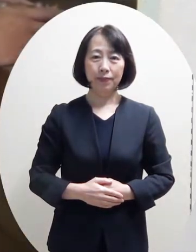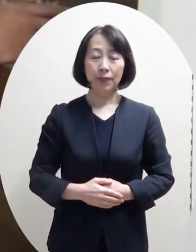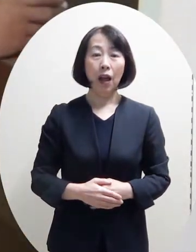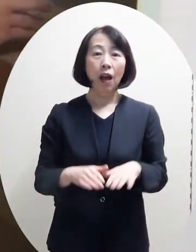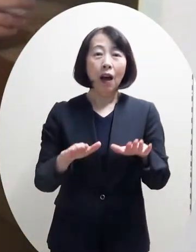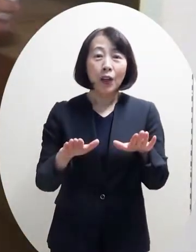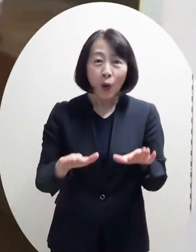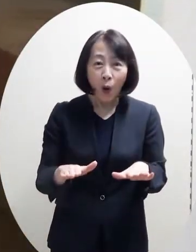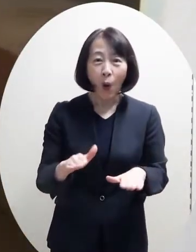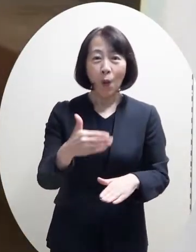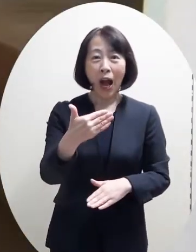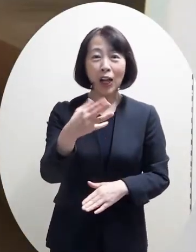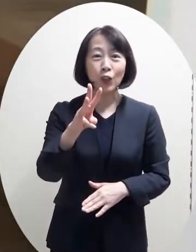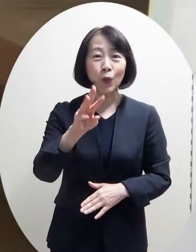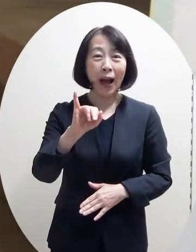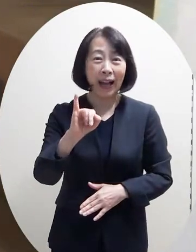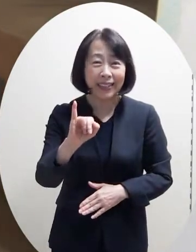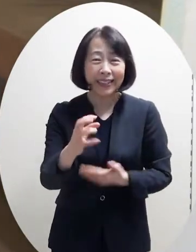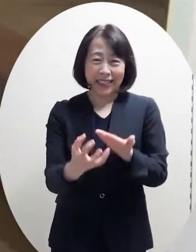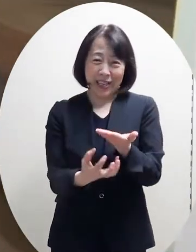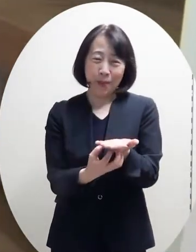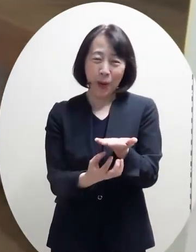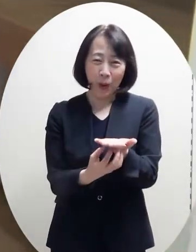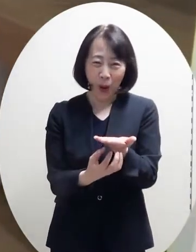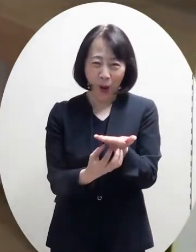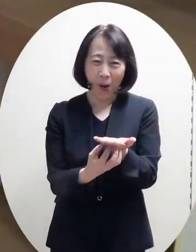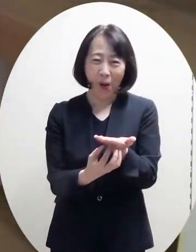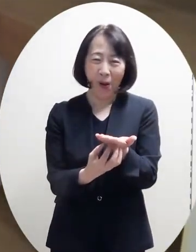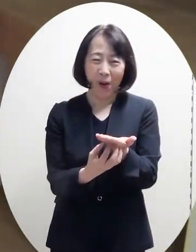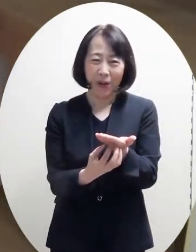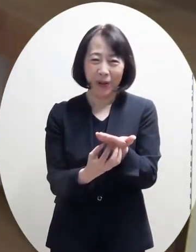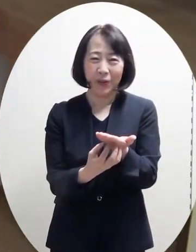今日はくわいの煮物にするかな。